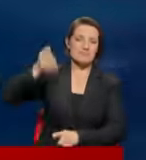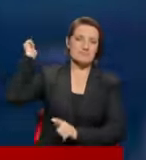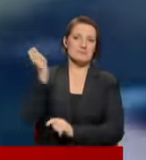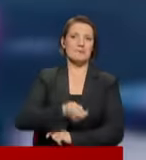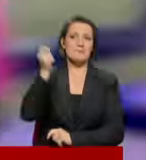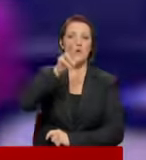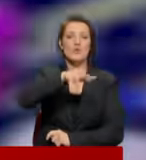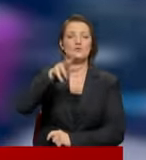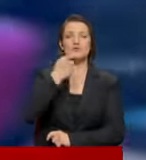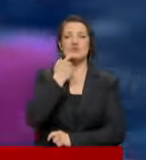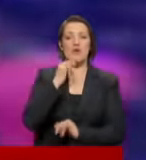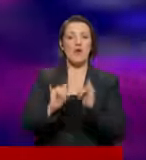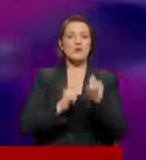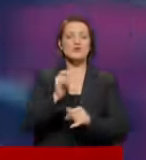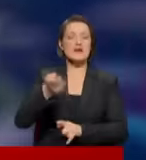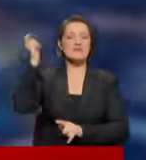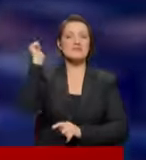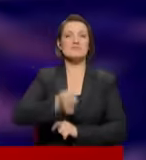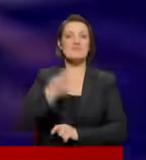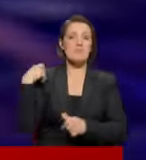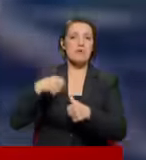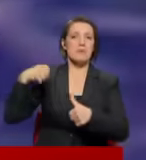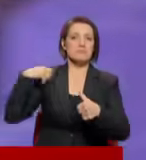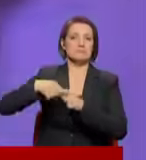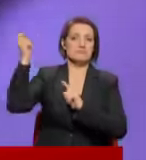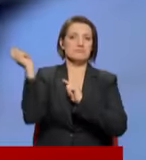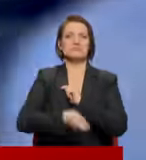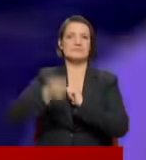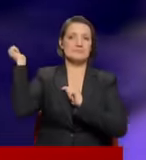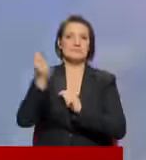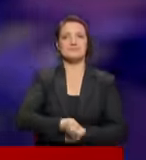saldırdı. 33 yaşındaki oyuncuya kırbaçla ard arda vurdu.